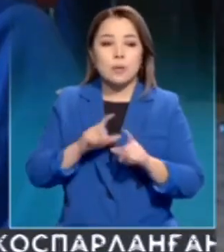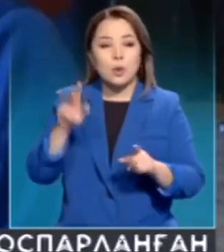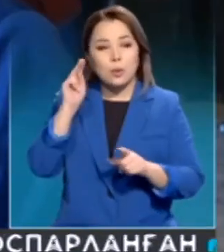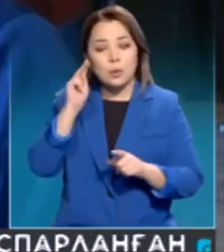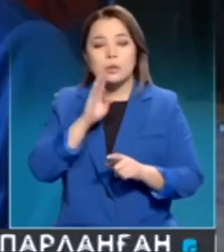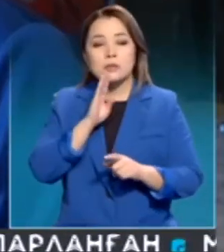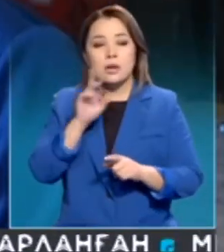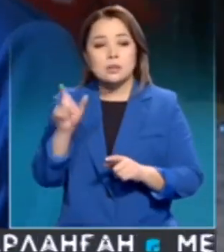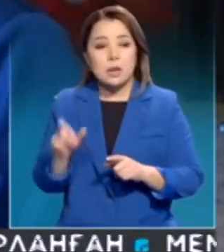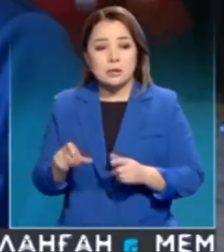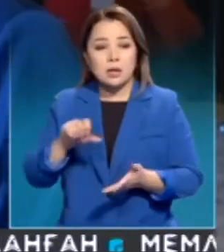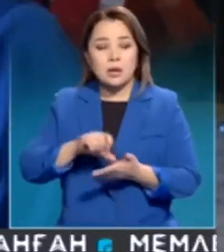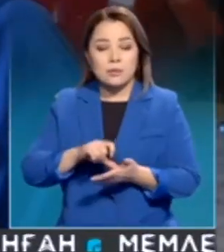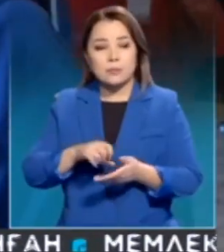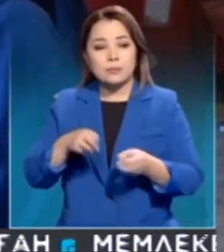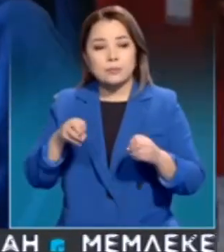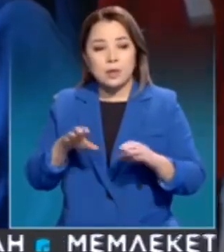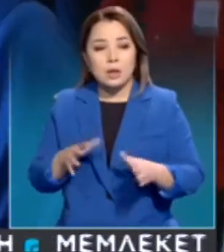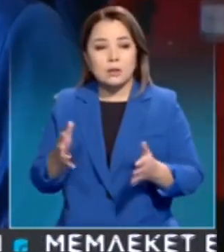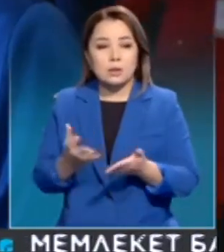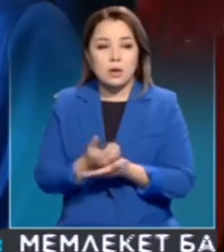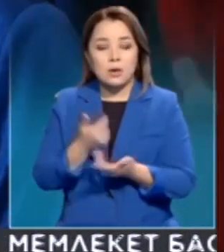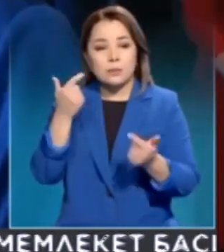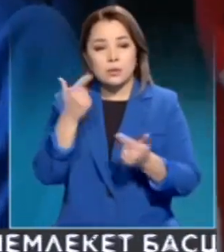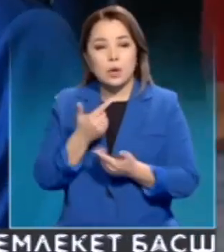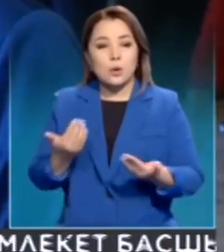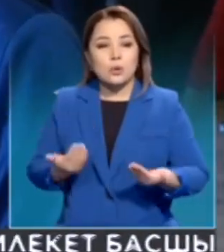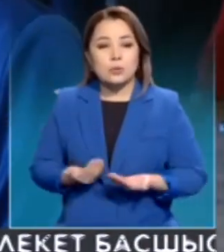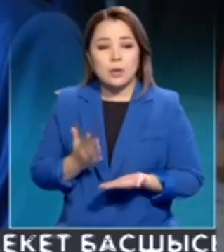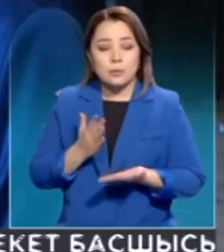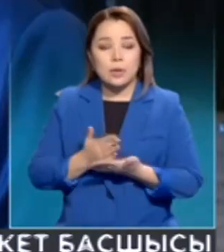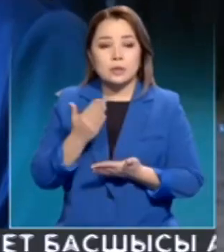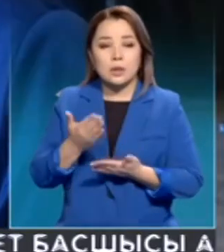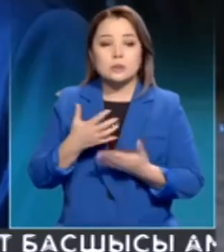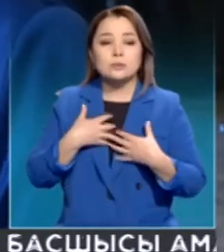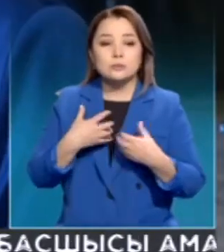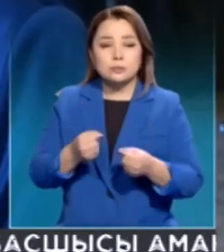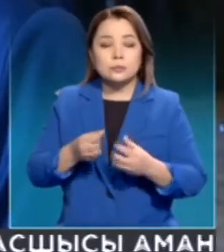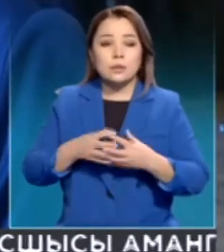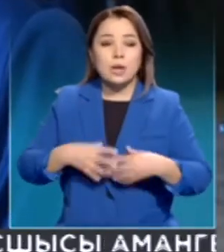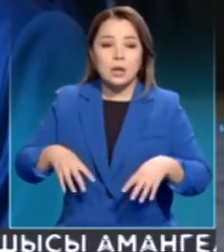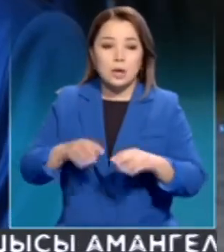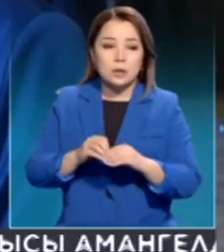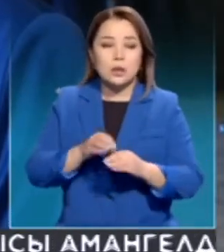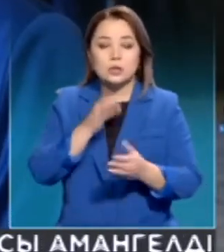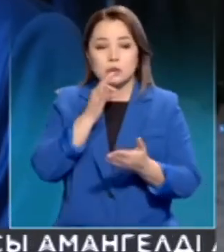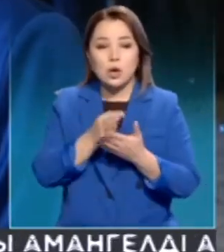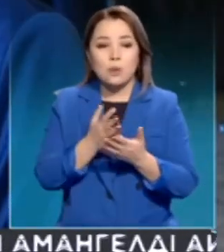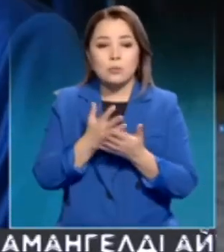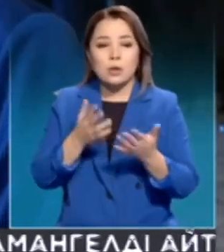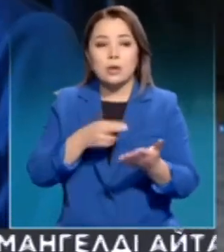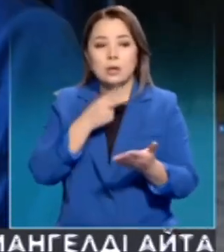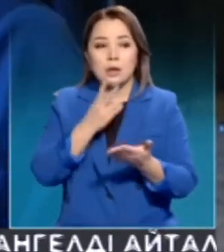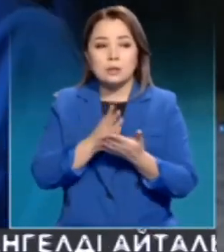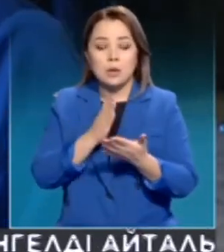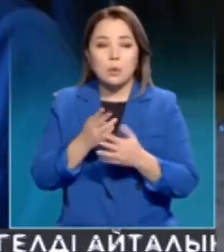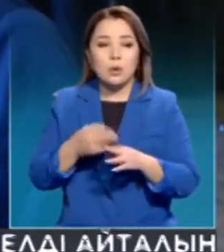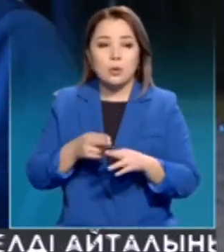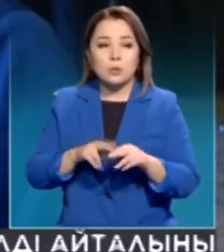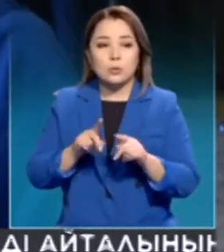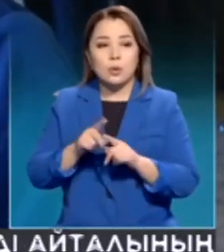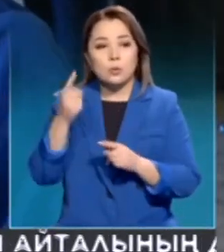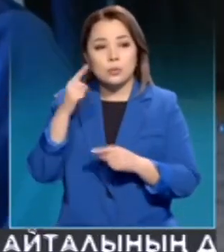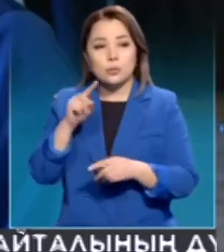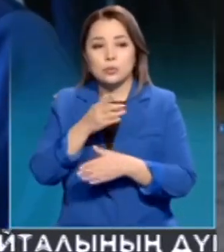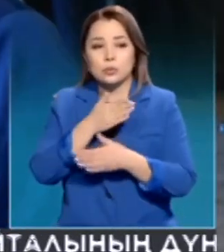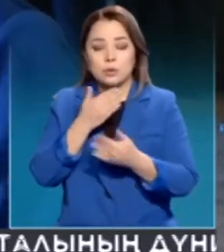оқыған қыздың өзі саналы шешімдер қабылдап сауатты өмір сүреді. Денсаулығына, отбасына жауапкершілікпен қарайды. Бұл ойдан шығарылған